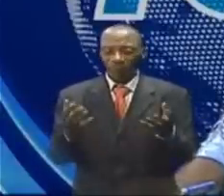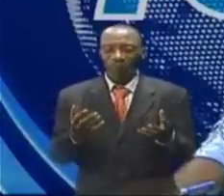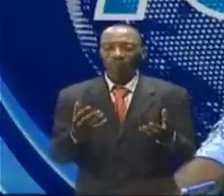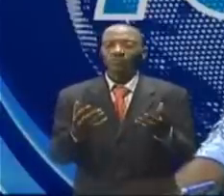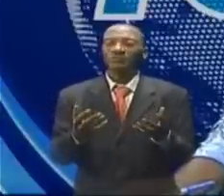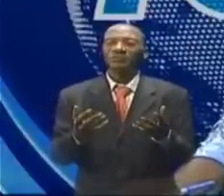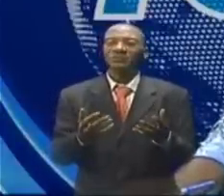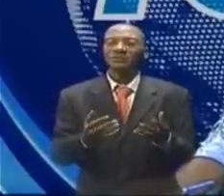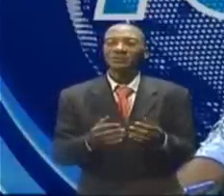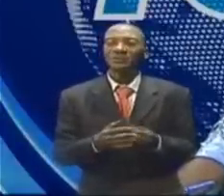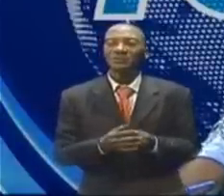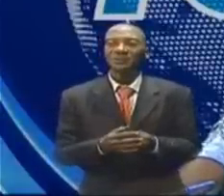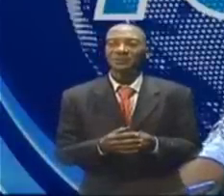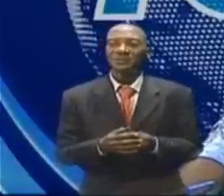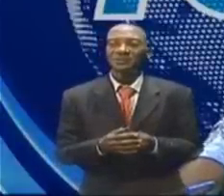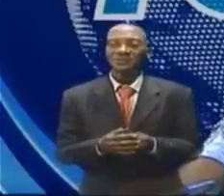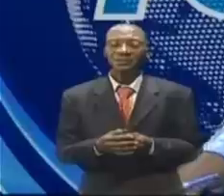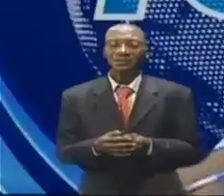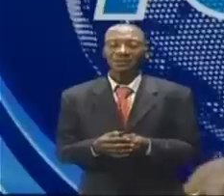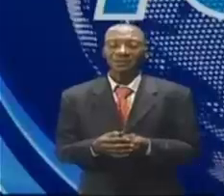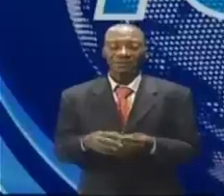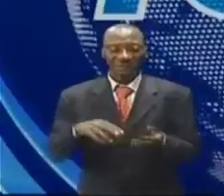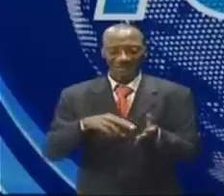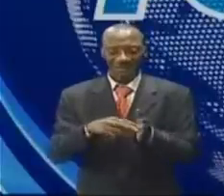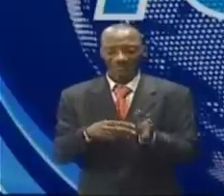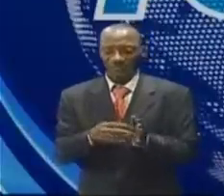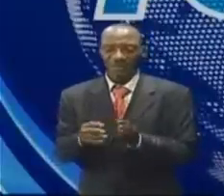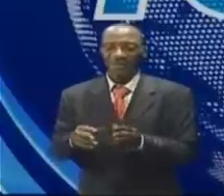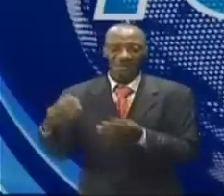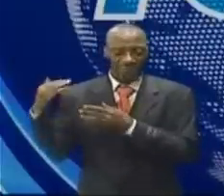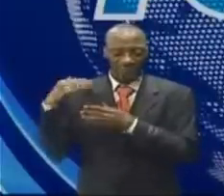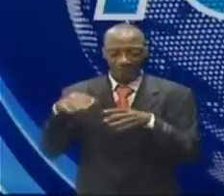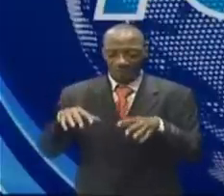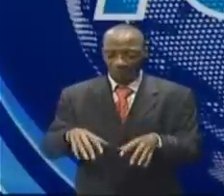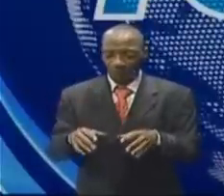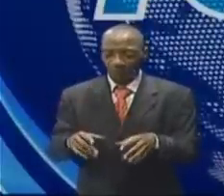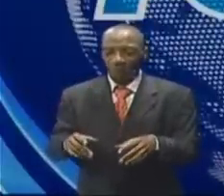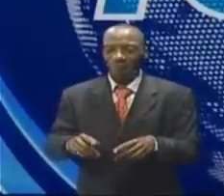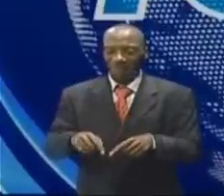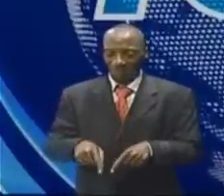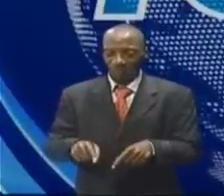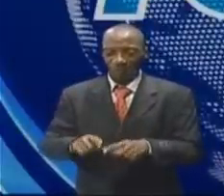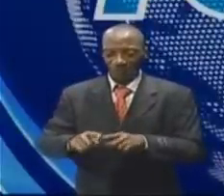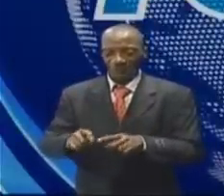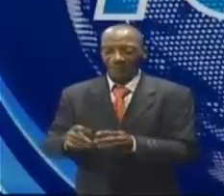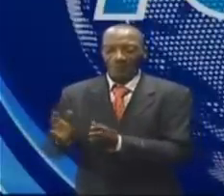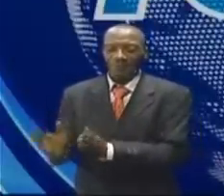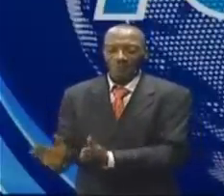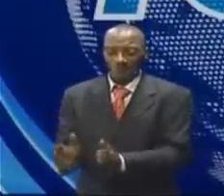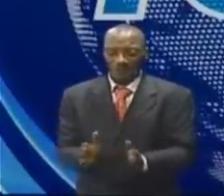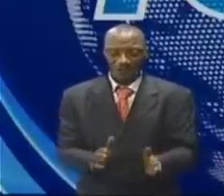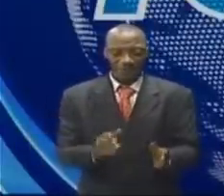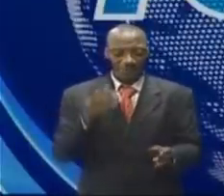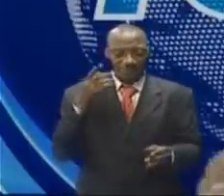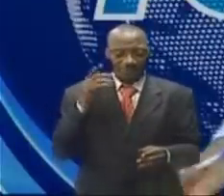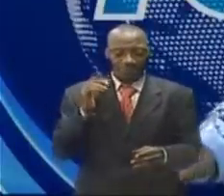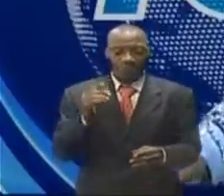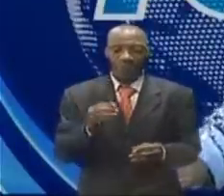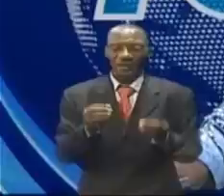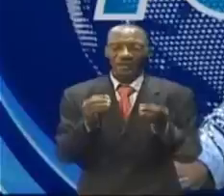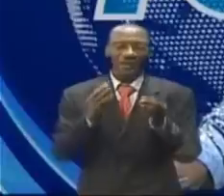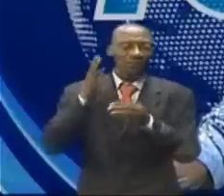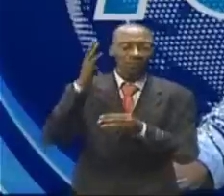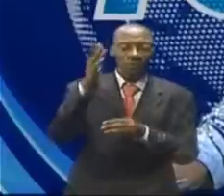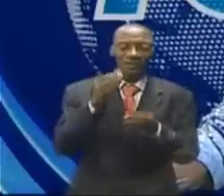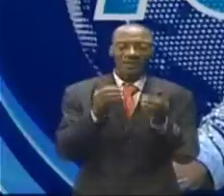des 9e Jeux de la Francophonie qui s'étendra durant 10 jours à Kinshasa du 18 juillet au 6 août 2023. C'est dans ce